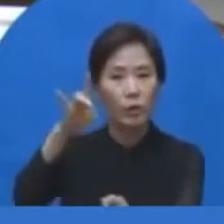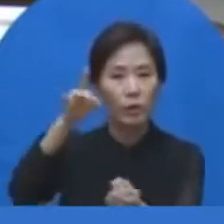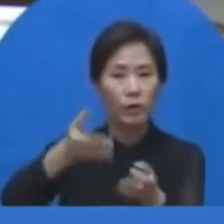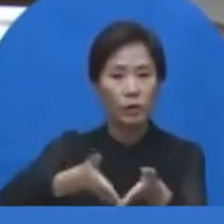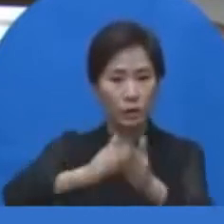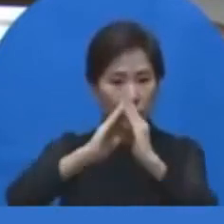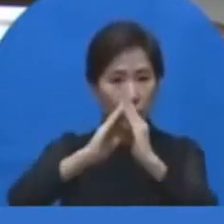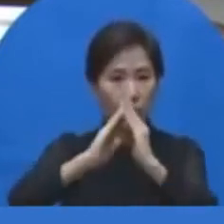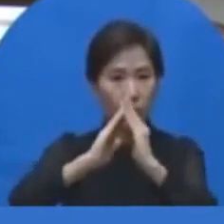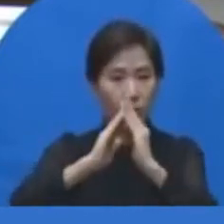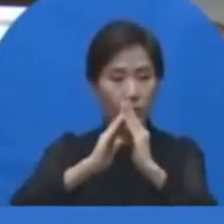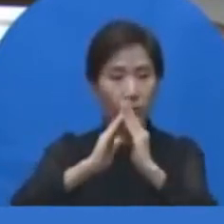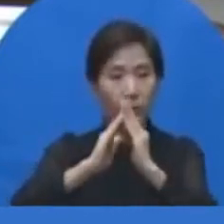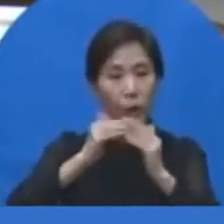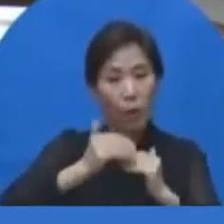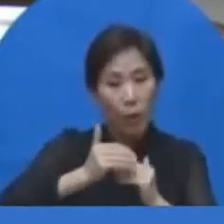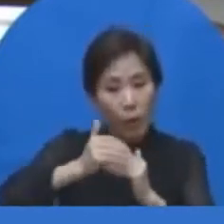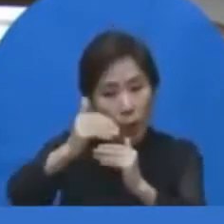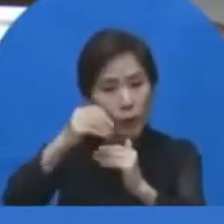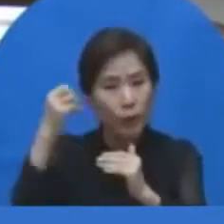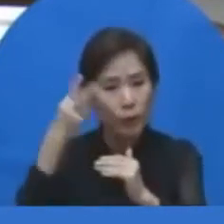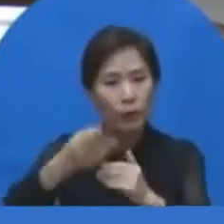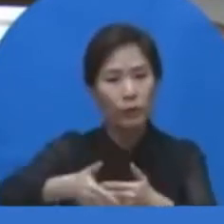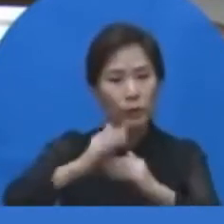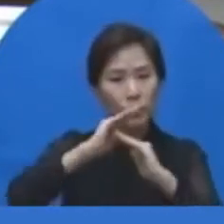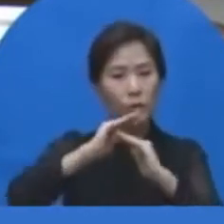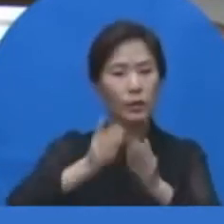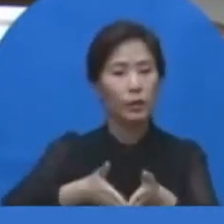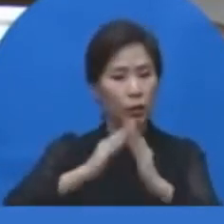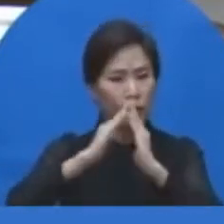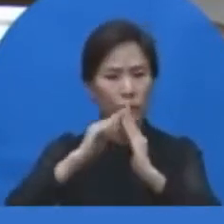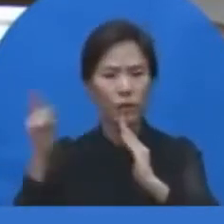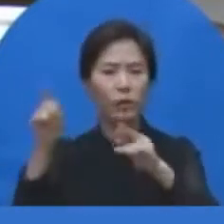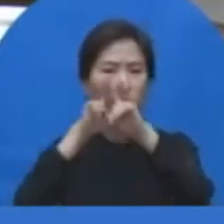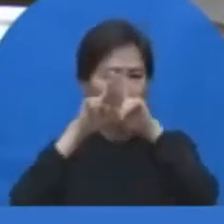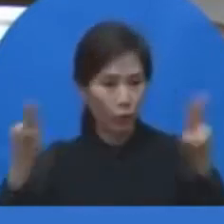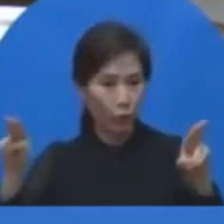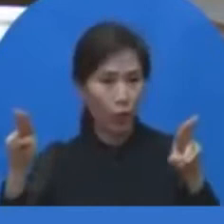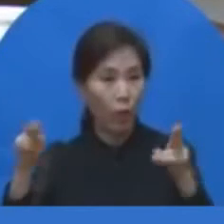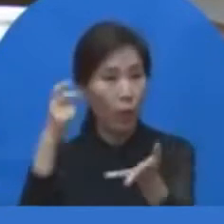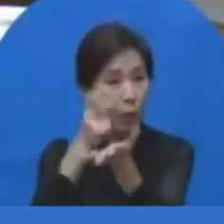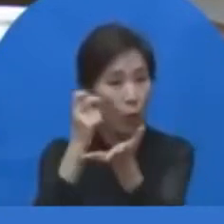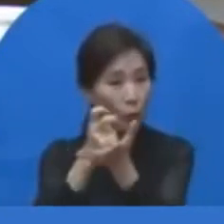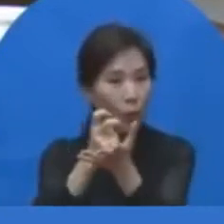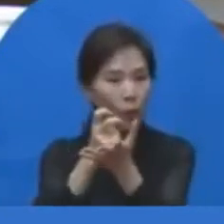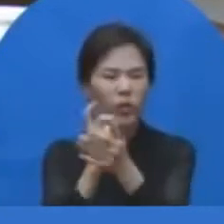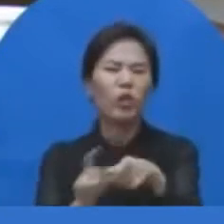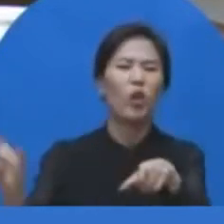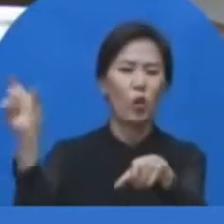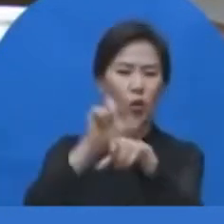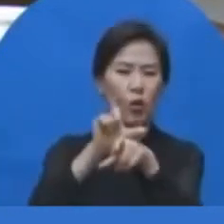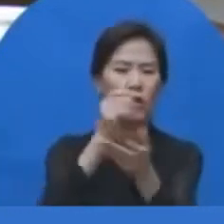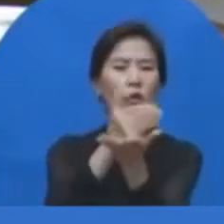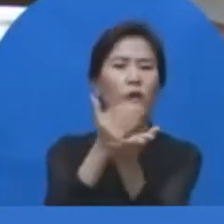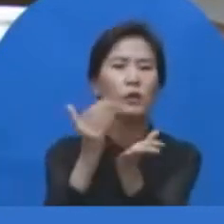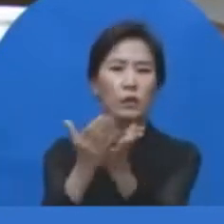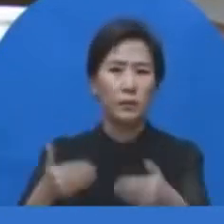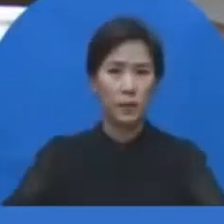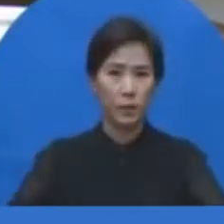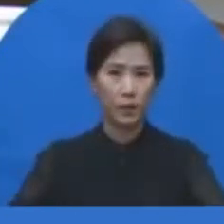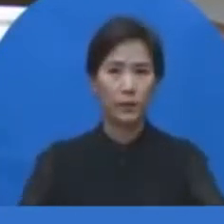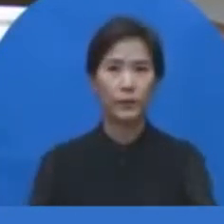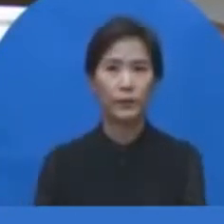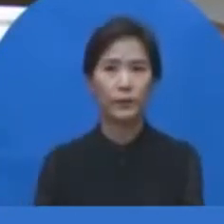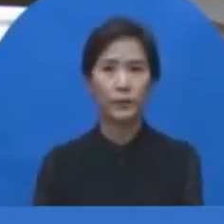설립신고 절차 또는 설립신고서 반려 절차 이상의 것이 되어야 한다고 봅니다.